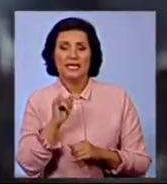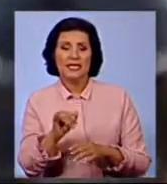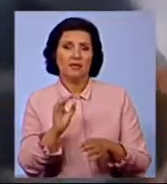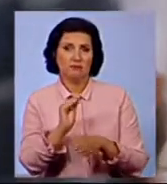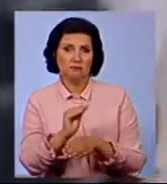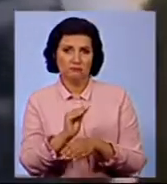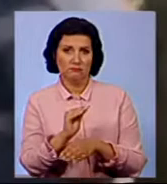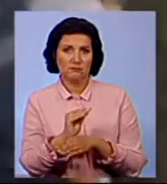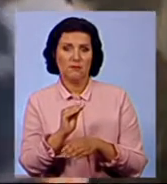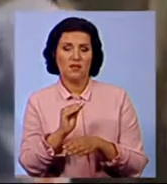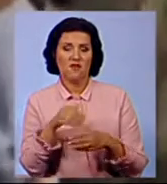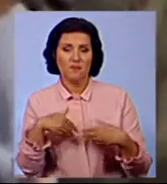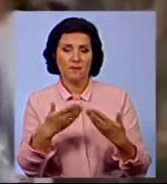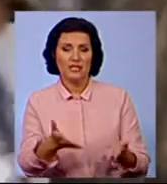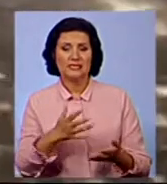в соцмережі.